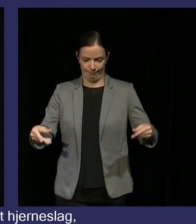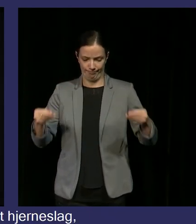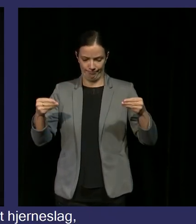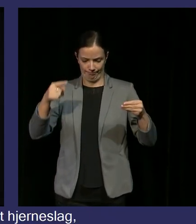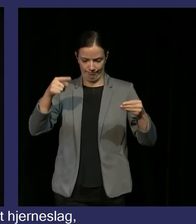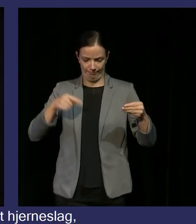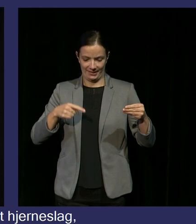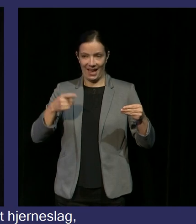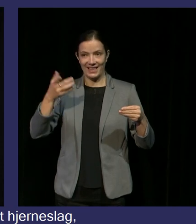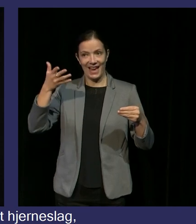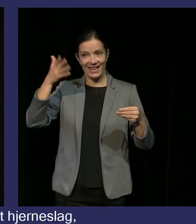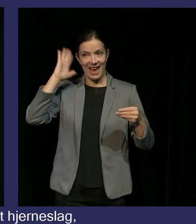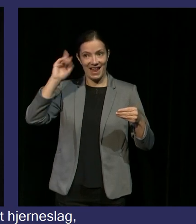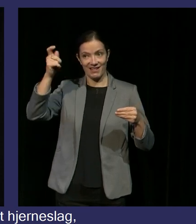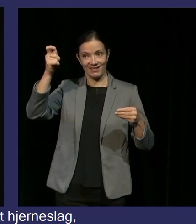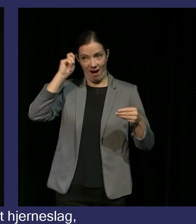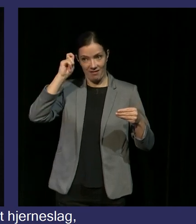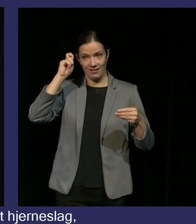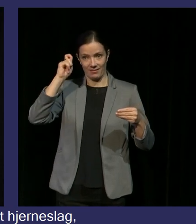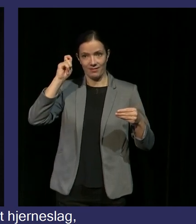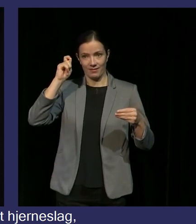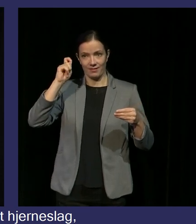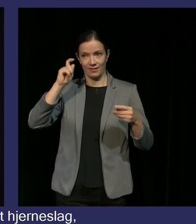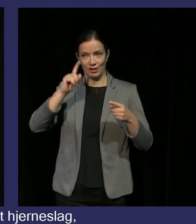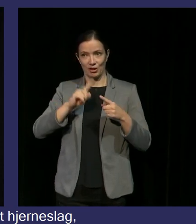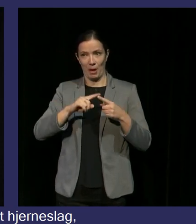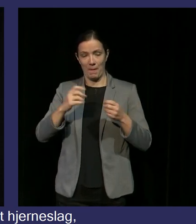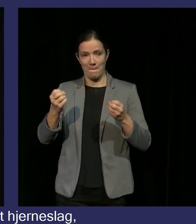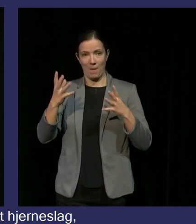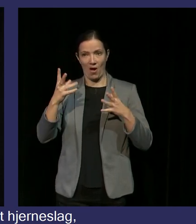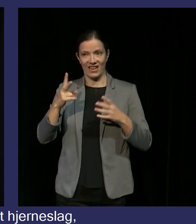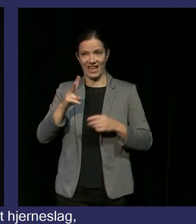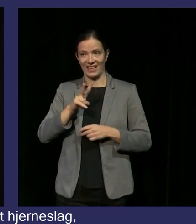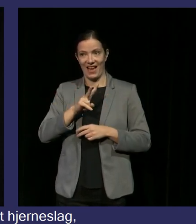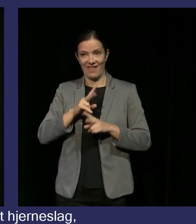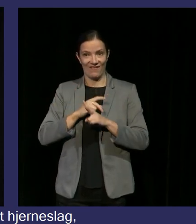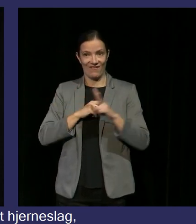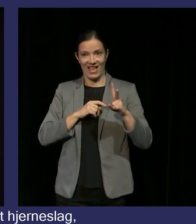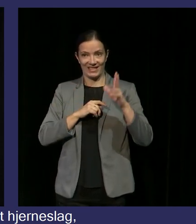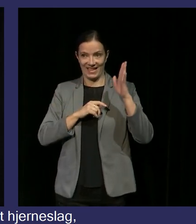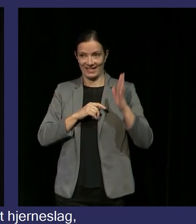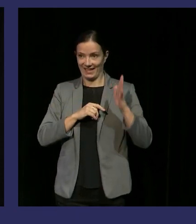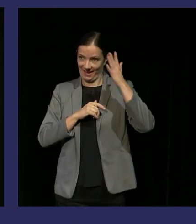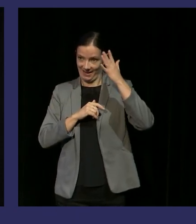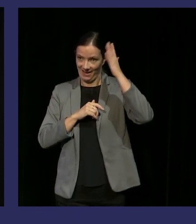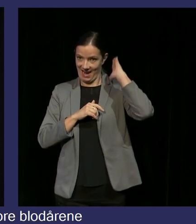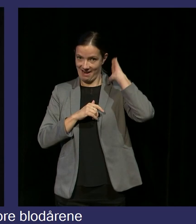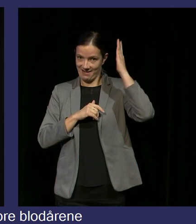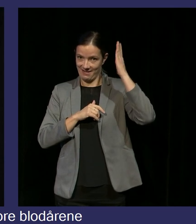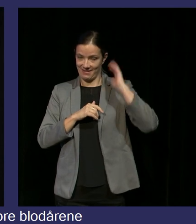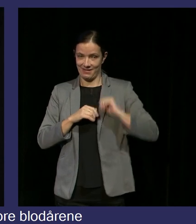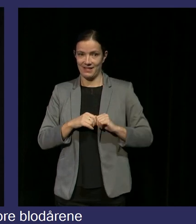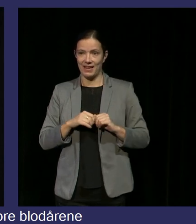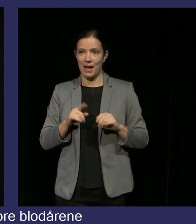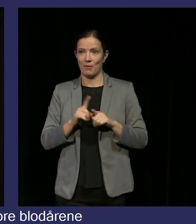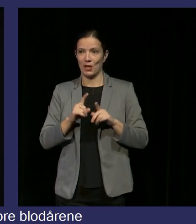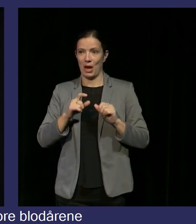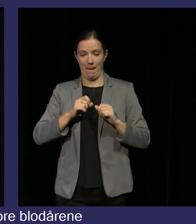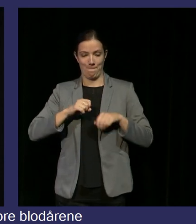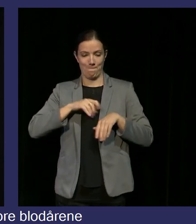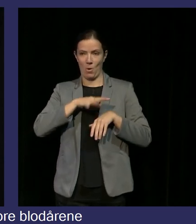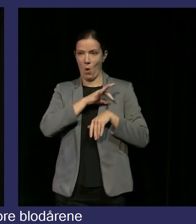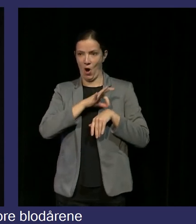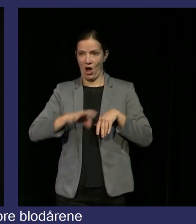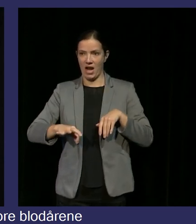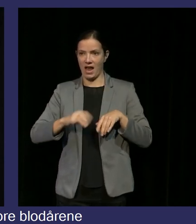et hjerneslag som har rammet venstre side av hjernen. Og da det en blodåre, en av de